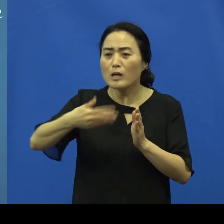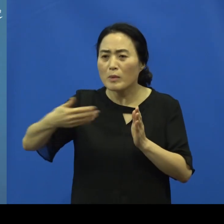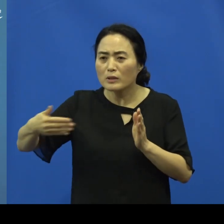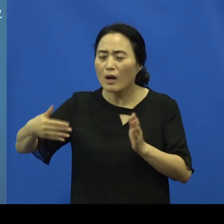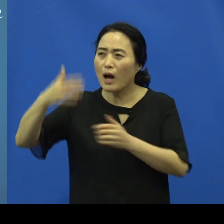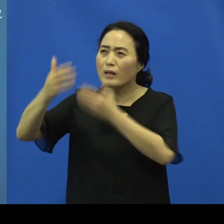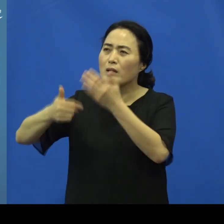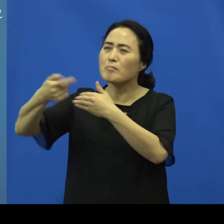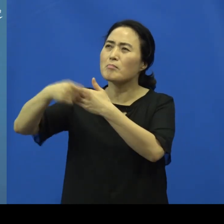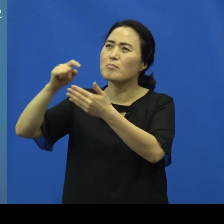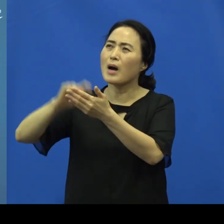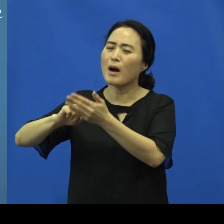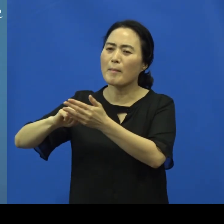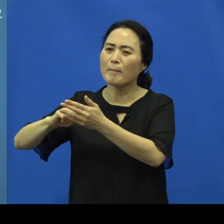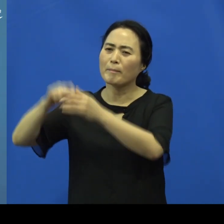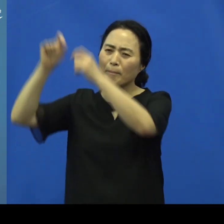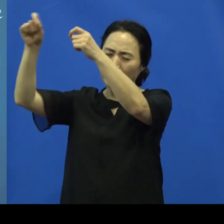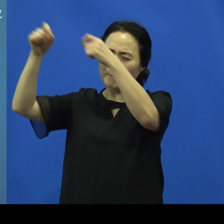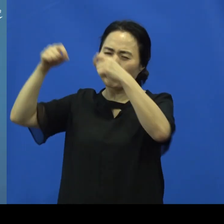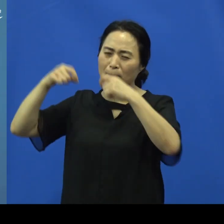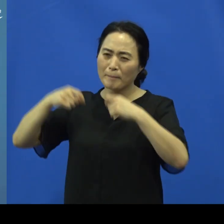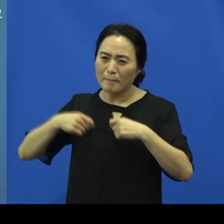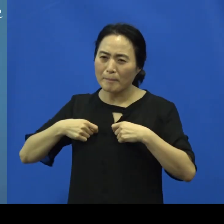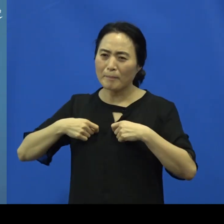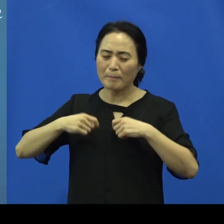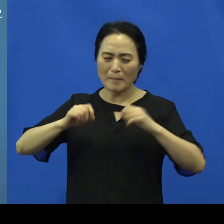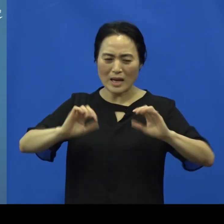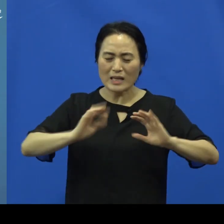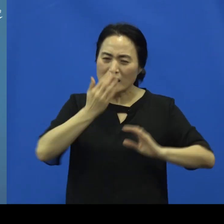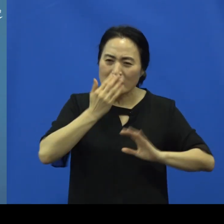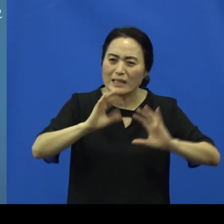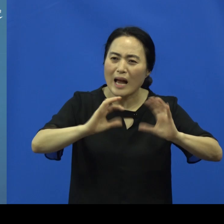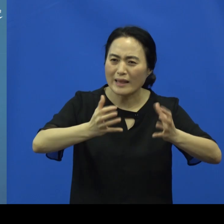통하면서 이스라엘의 그